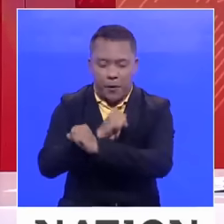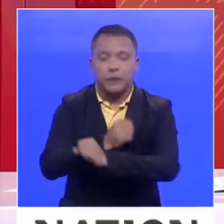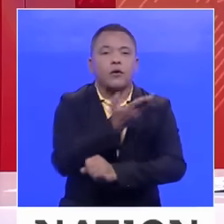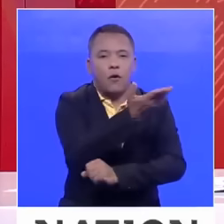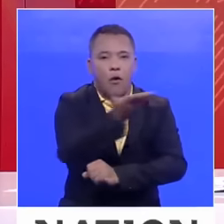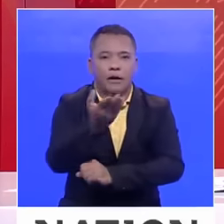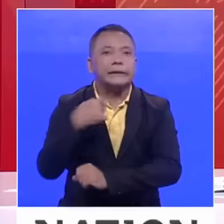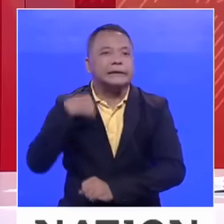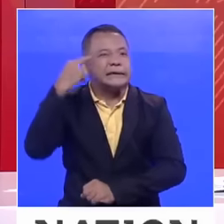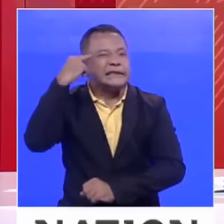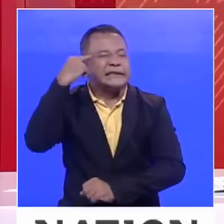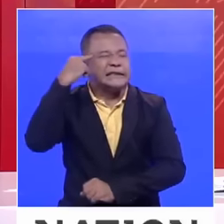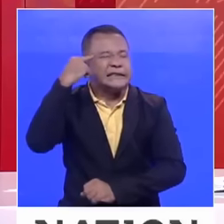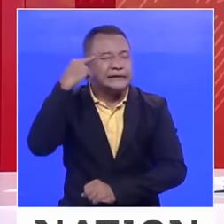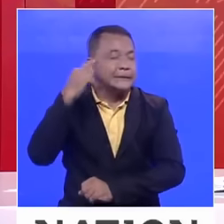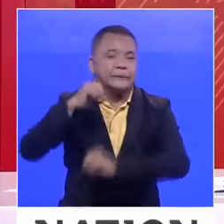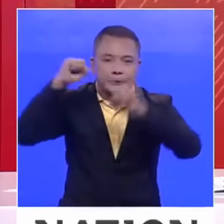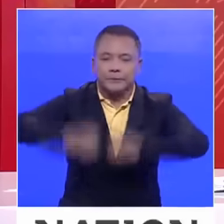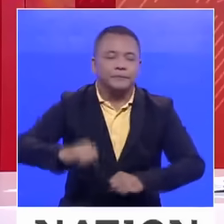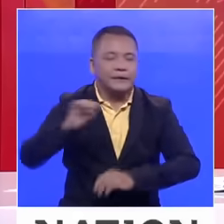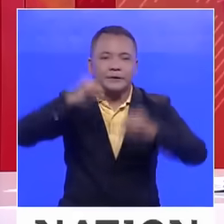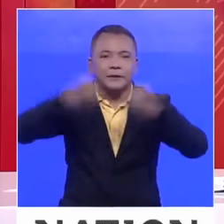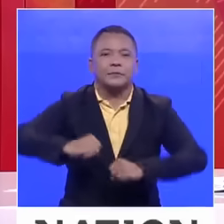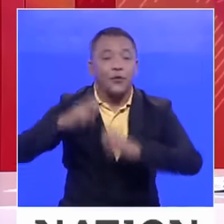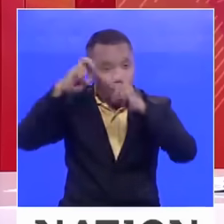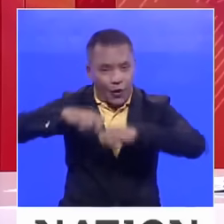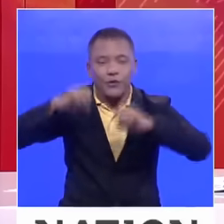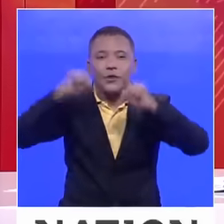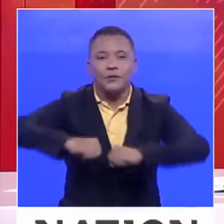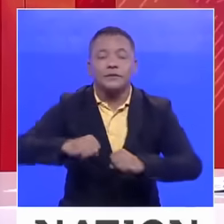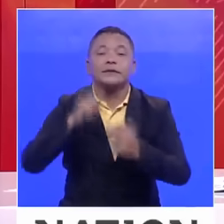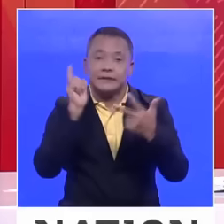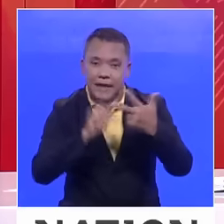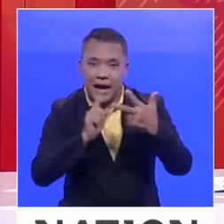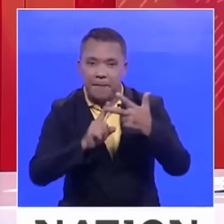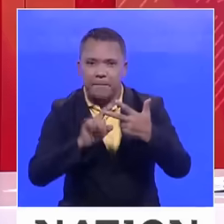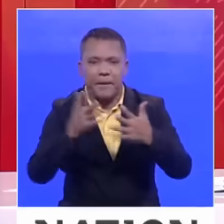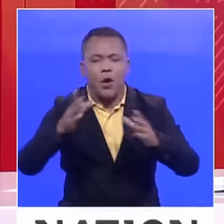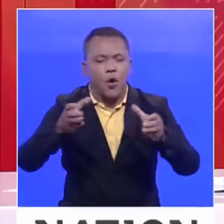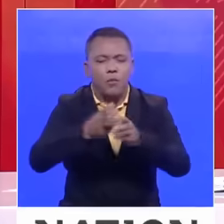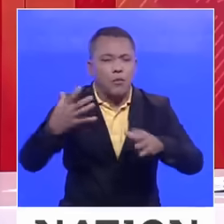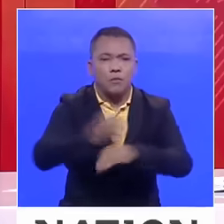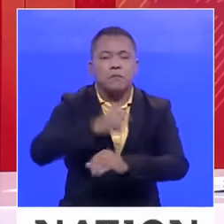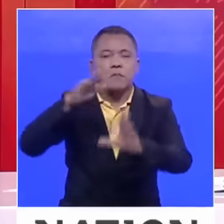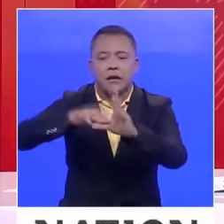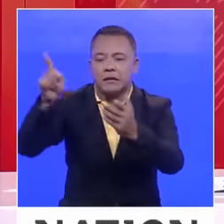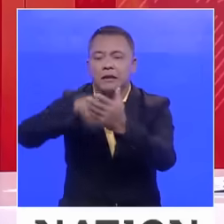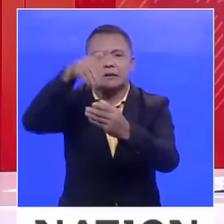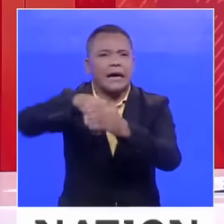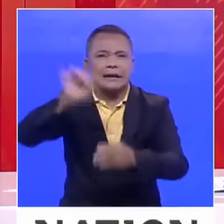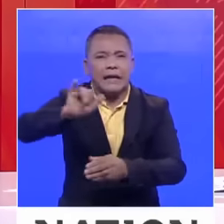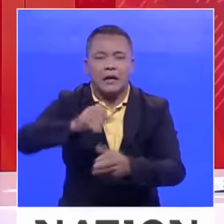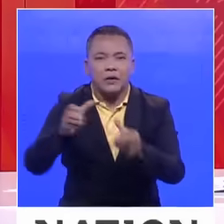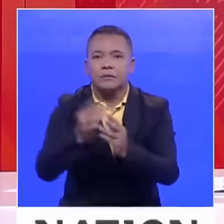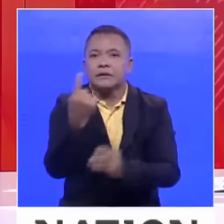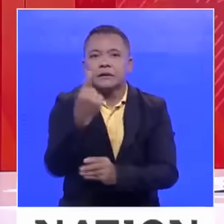เพิ่งหักอะไรกันแรงตอนนี้เลยดีมยอันนี้ที่เวิเคราะห์กันนะ 3ก็คือไม่มีพรรคไหนหรอกอยากลงสนามเลือกตั้งกว่าเนี้ยยกเว้นพรรคเดียว